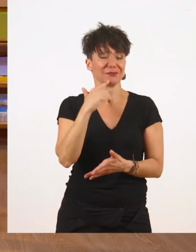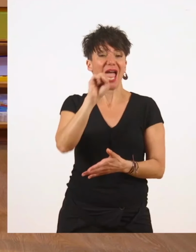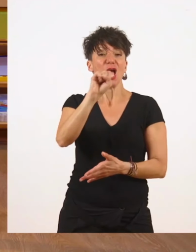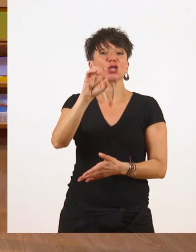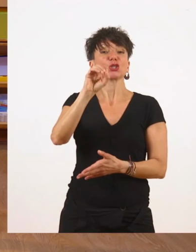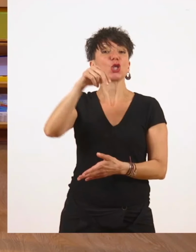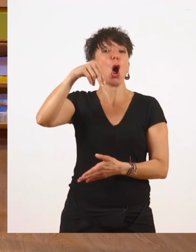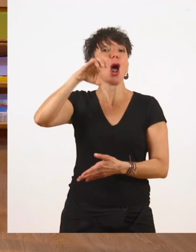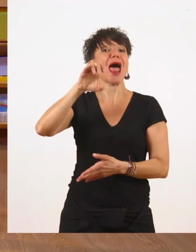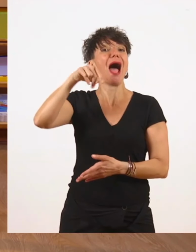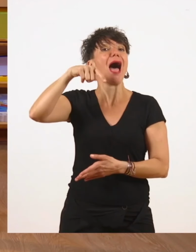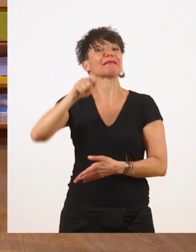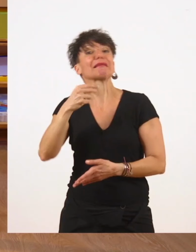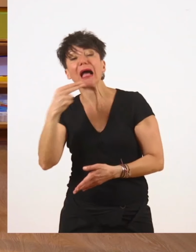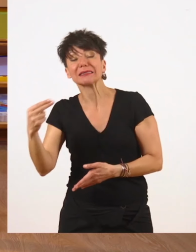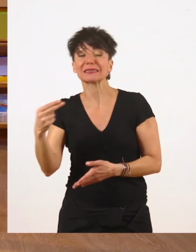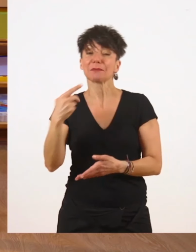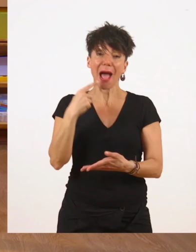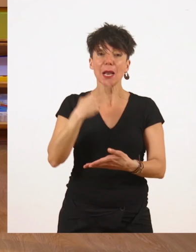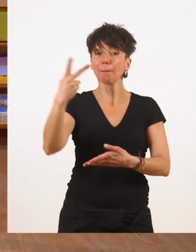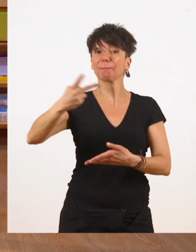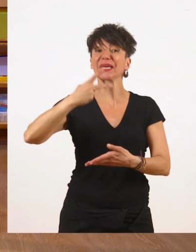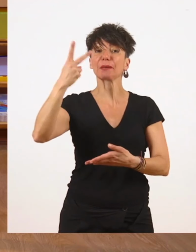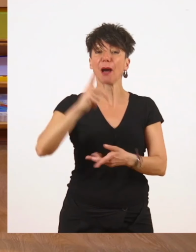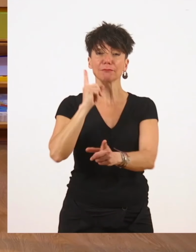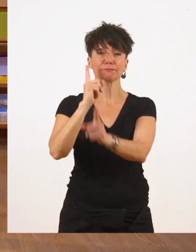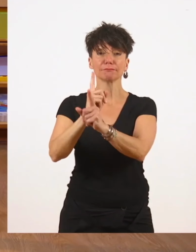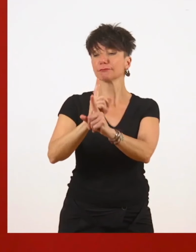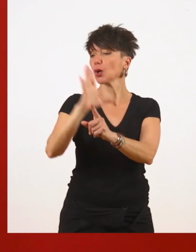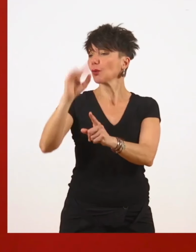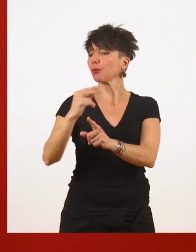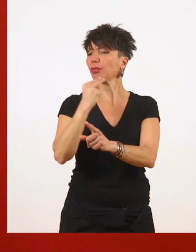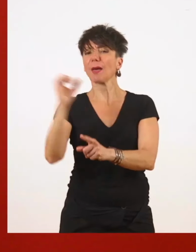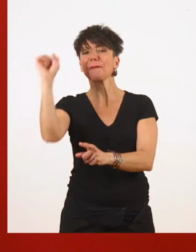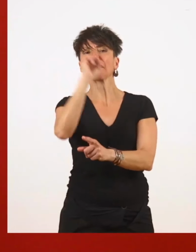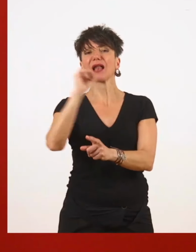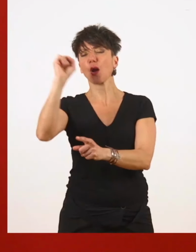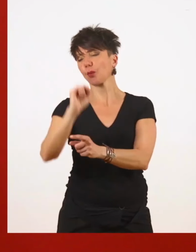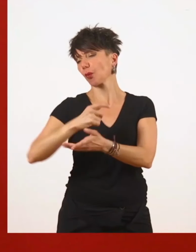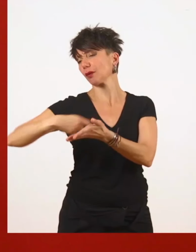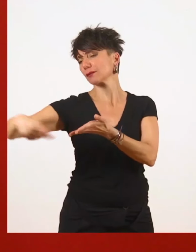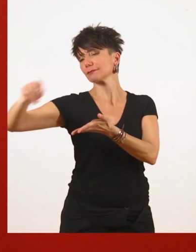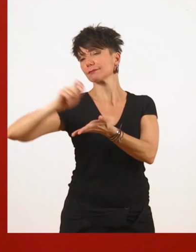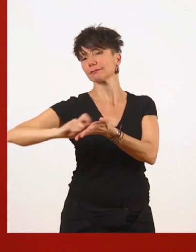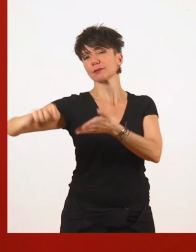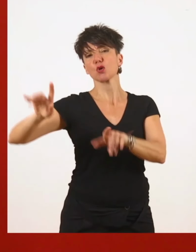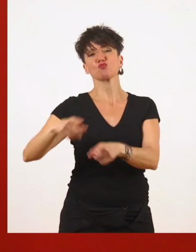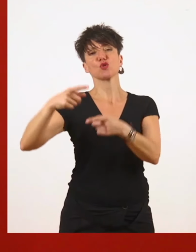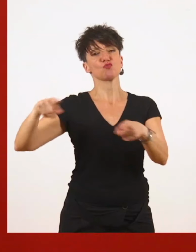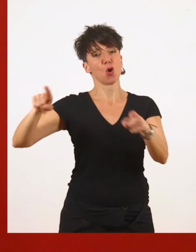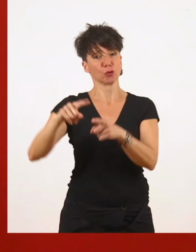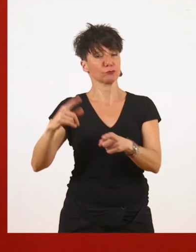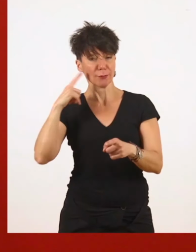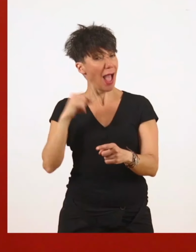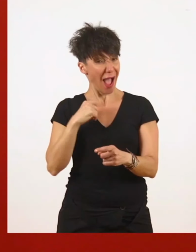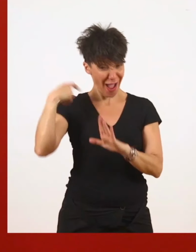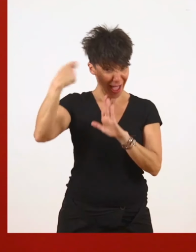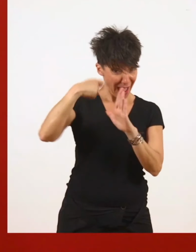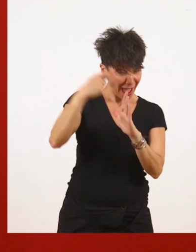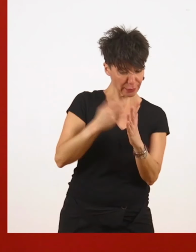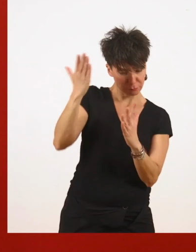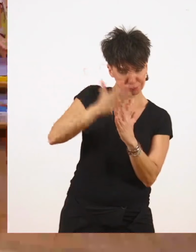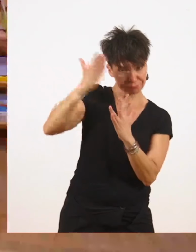προορίζονταν αποκλειστικά για μελοποίηση. Είναι κάτι σαν τα σημερινά τραγούδια. Μου άρεσαν τόσο πολύ που τα έβαζα και ανάμεσα στα έργα